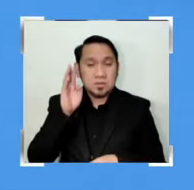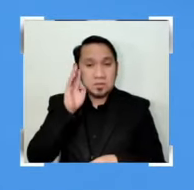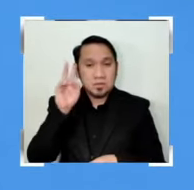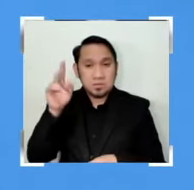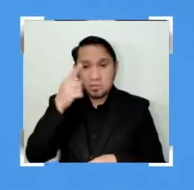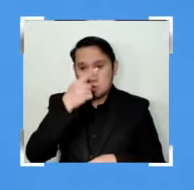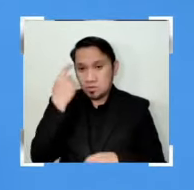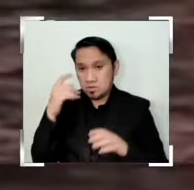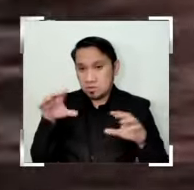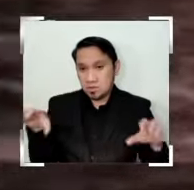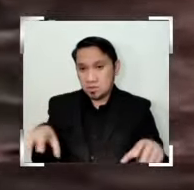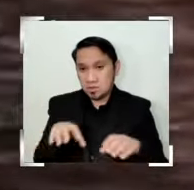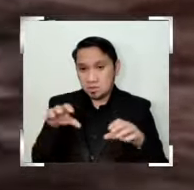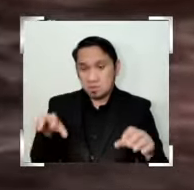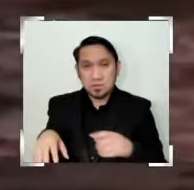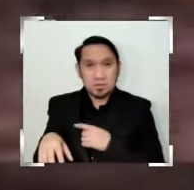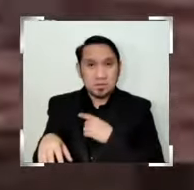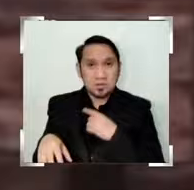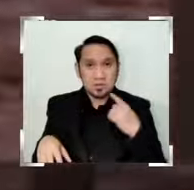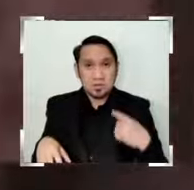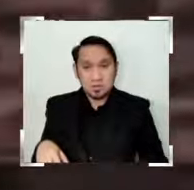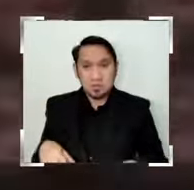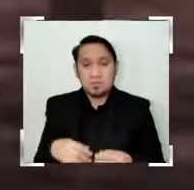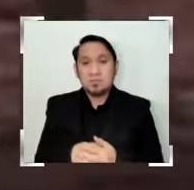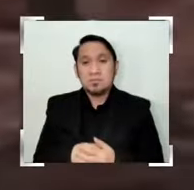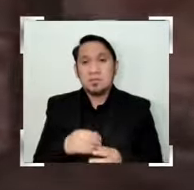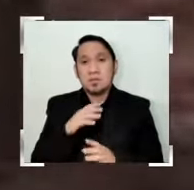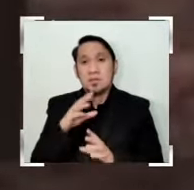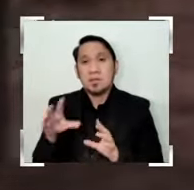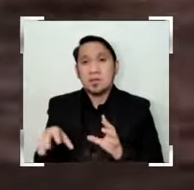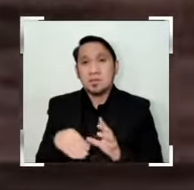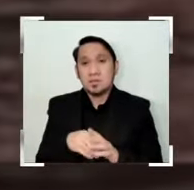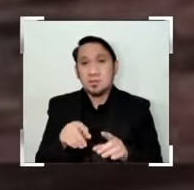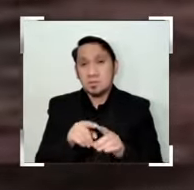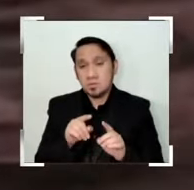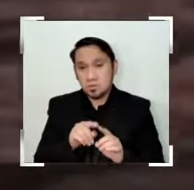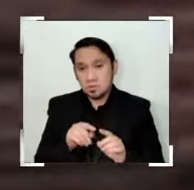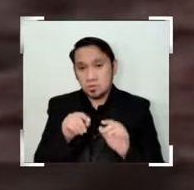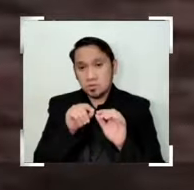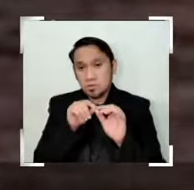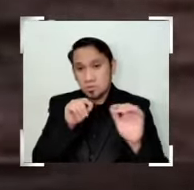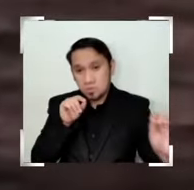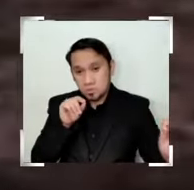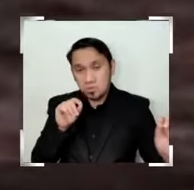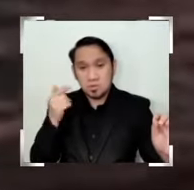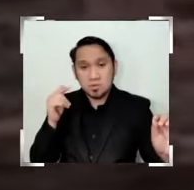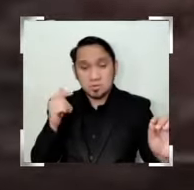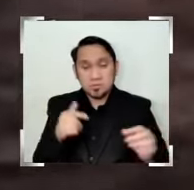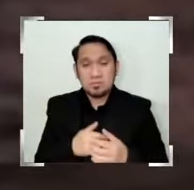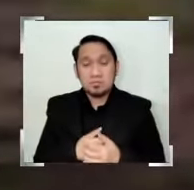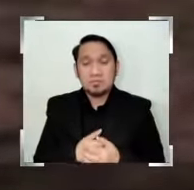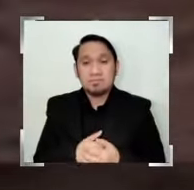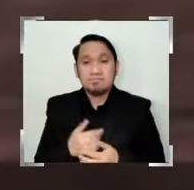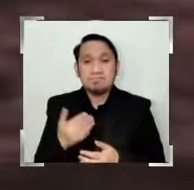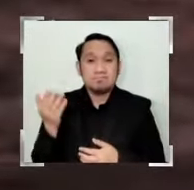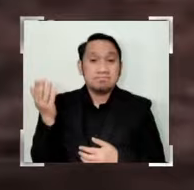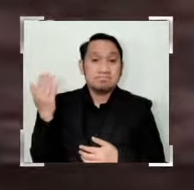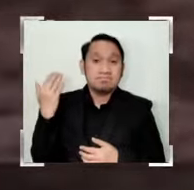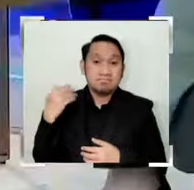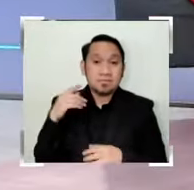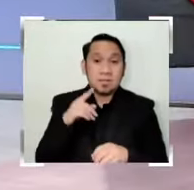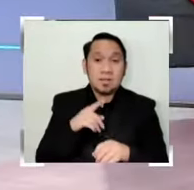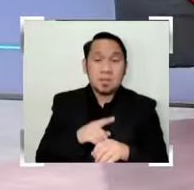sa West Philippine Sea. Kabilang dito ang panunutok ng barko ng China ng laser sa BRP Malapascua ng PCG sa dagat ng